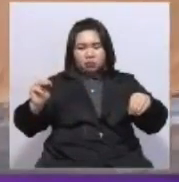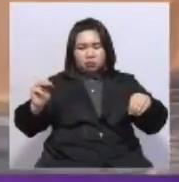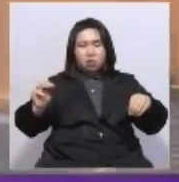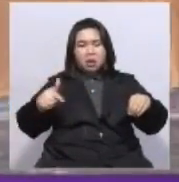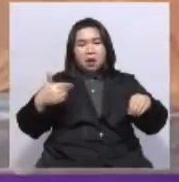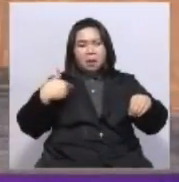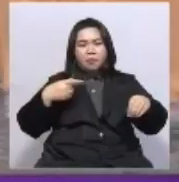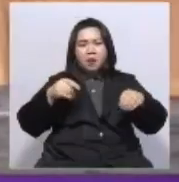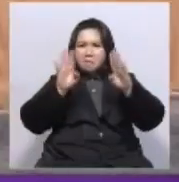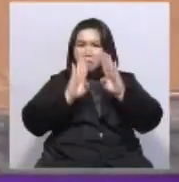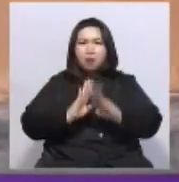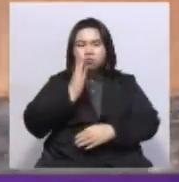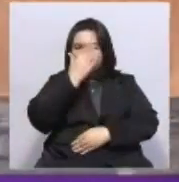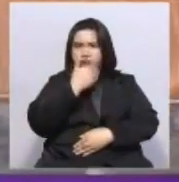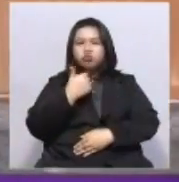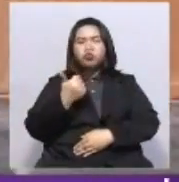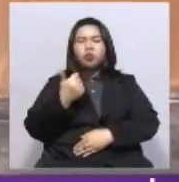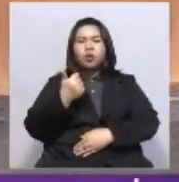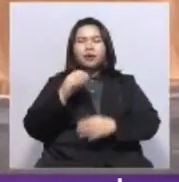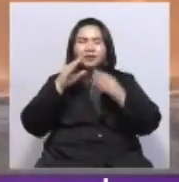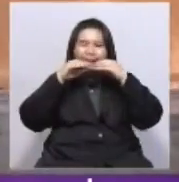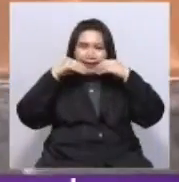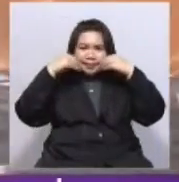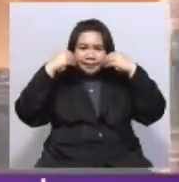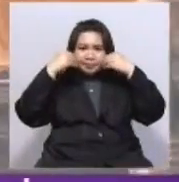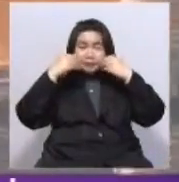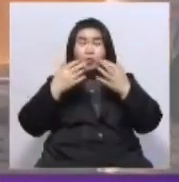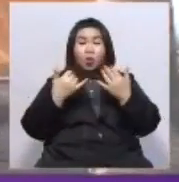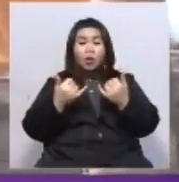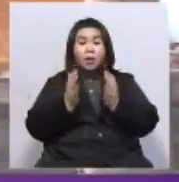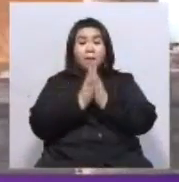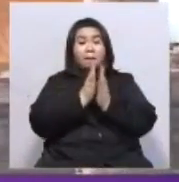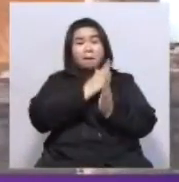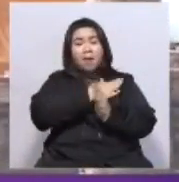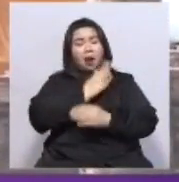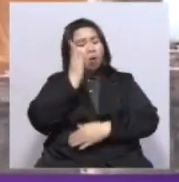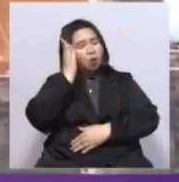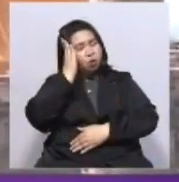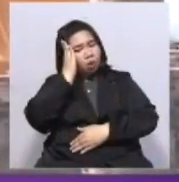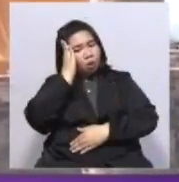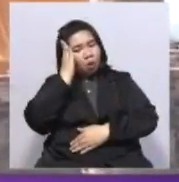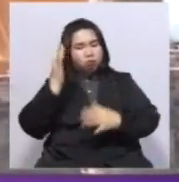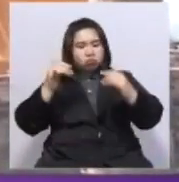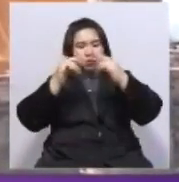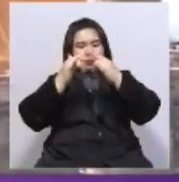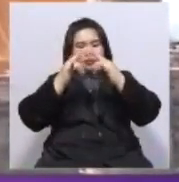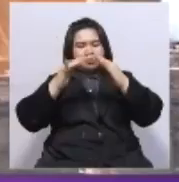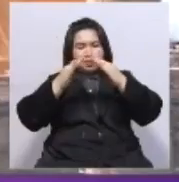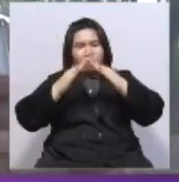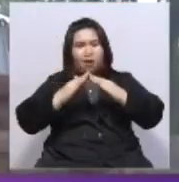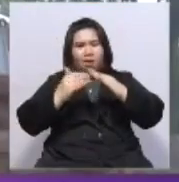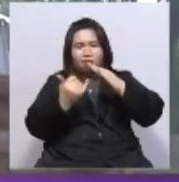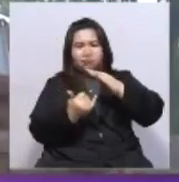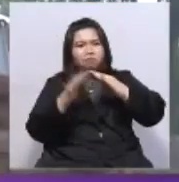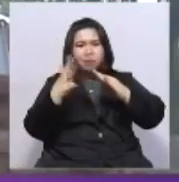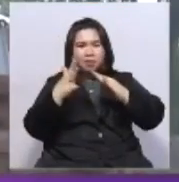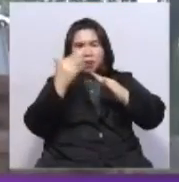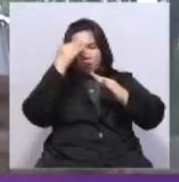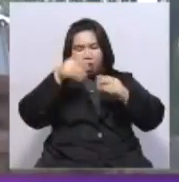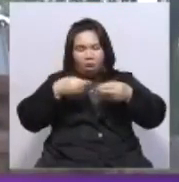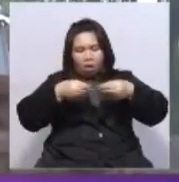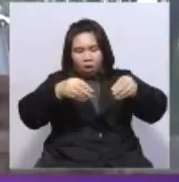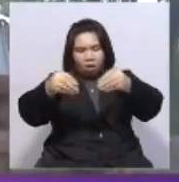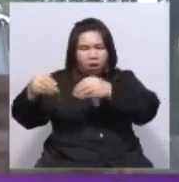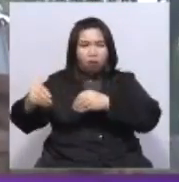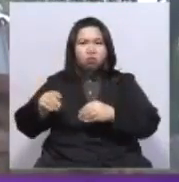มีพุทธลักษณะที่งดงามพระพักตร์ยิ้มปัจจุบันองค์พระนอนตั้งอยู่กลางแจ้งไม่มีวิหารคลุมเนื่องจากวิหารเดิมหักพังไปต